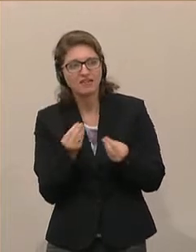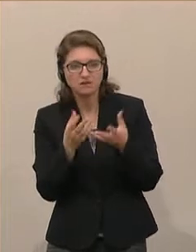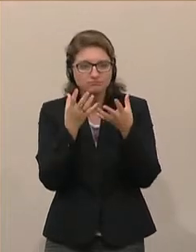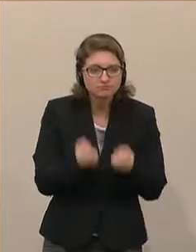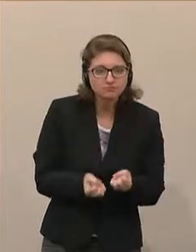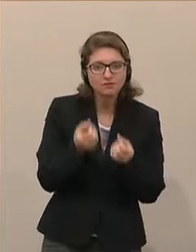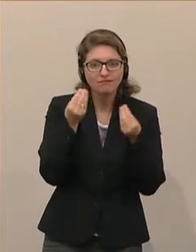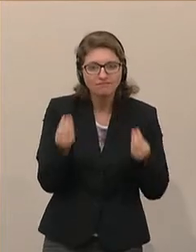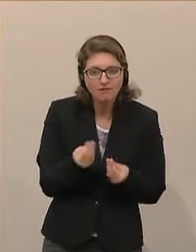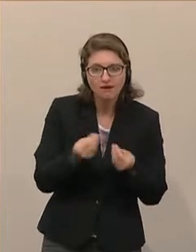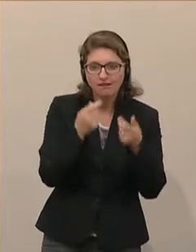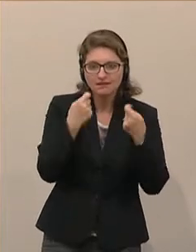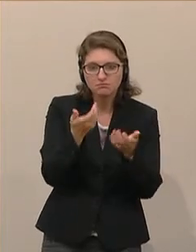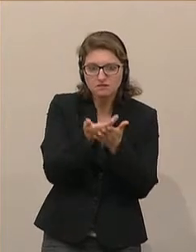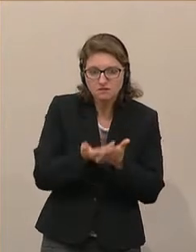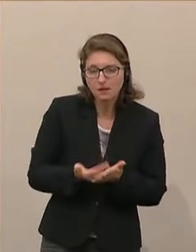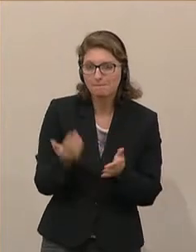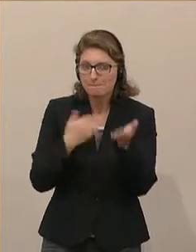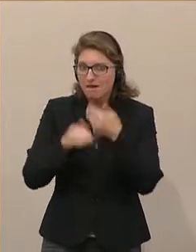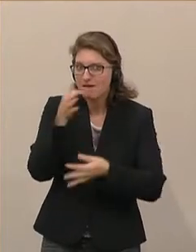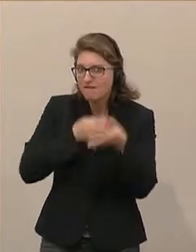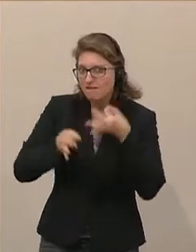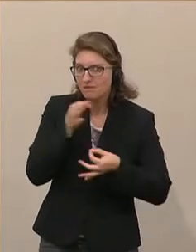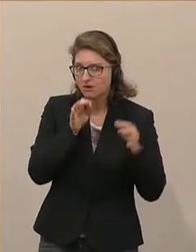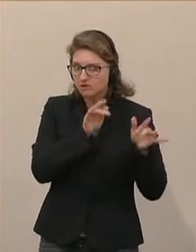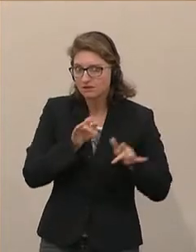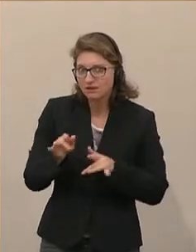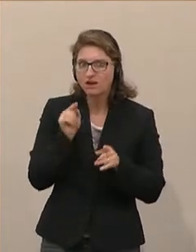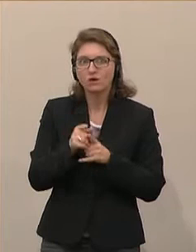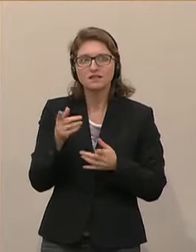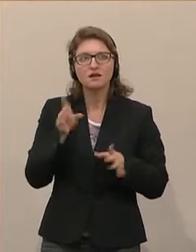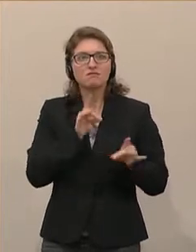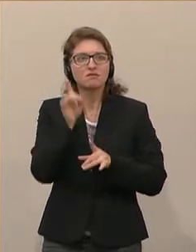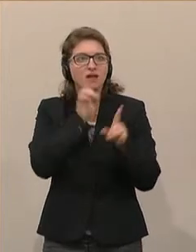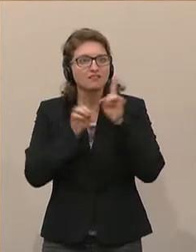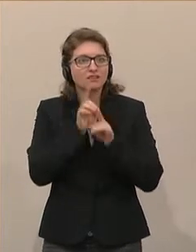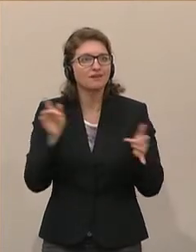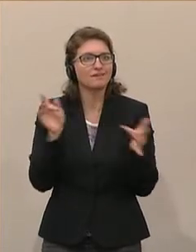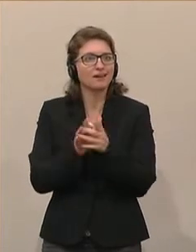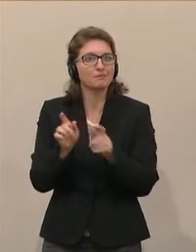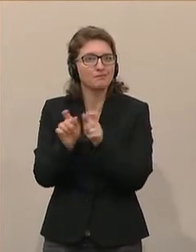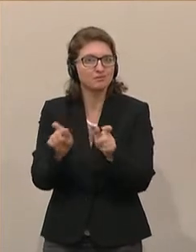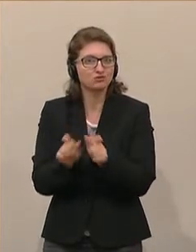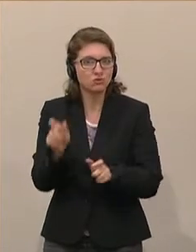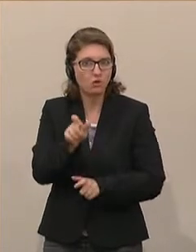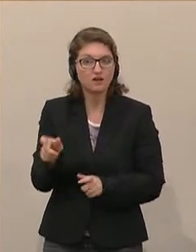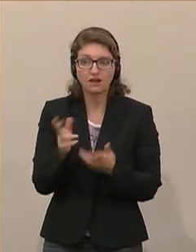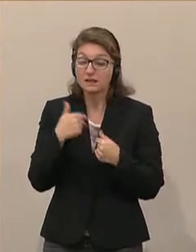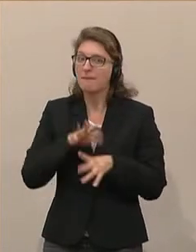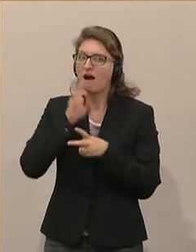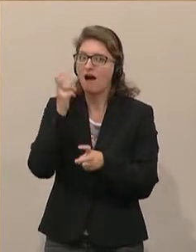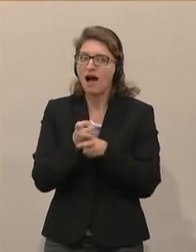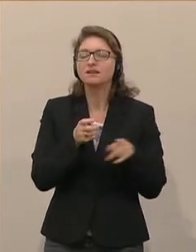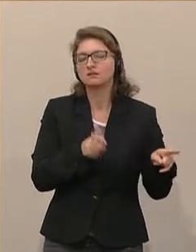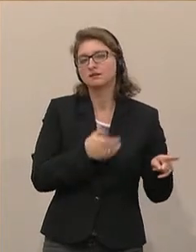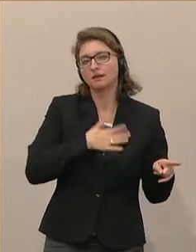ein Tatsachensubstrat gibt, dass mehr Informationen, dass sich der Tatverdacht erhärtet hat gegen die Beschuldigten durch die Hausdurchsuchung, das lassen Sie alles gerne